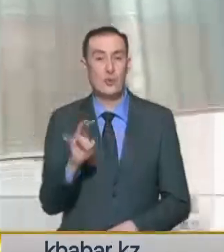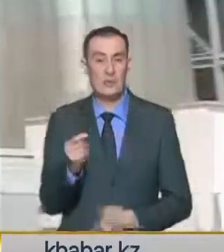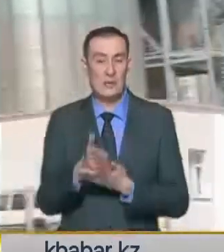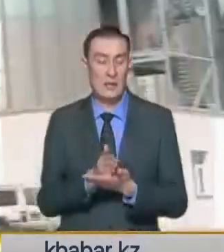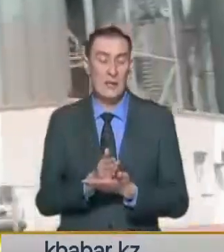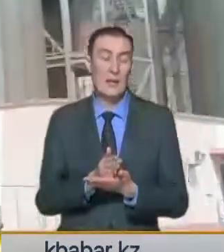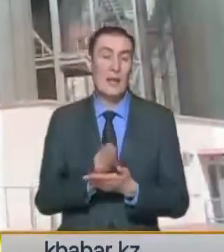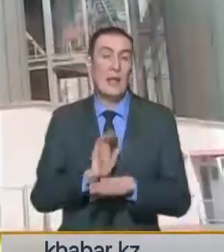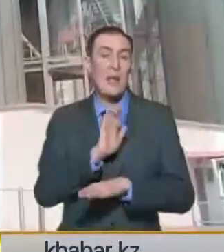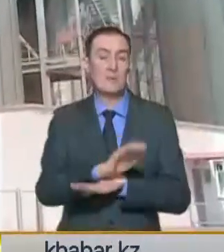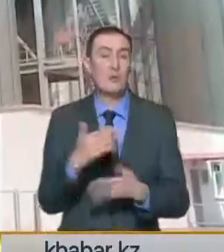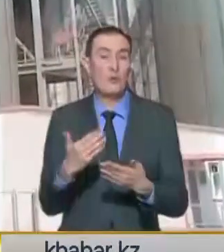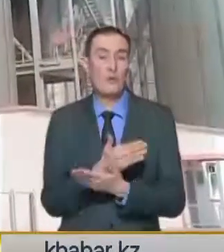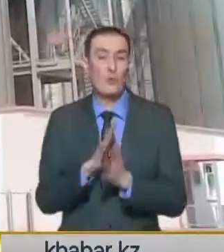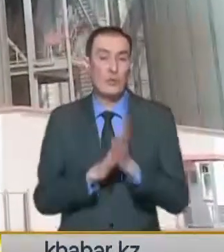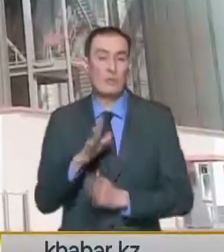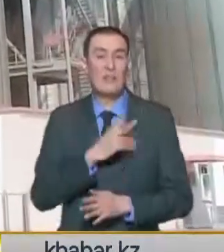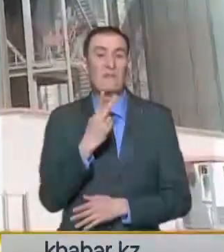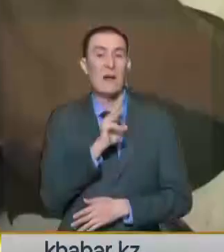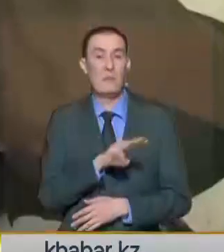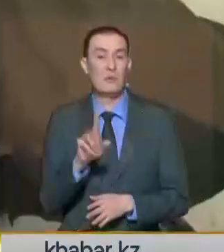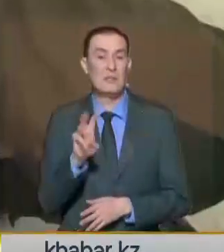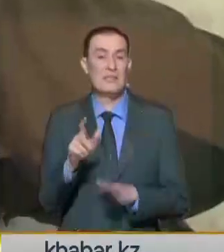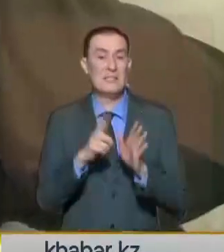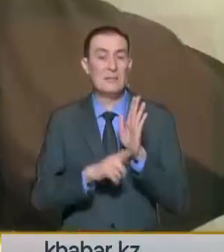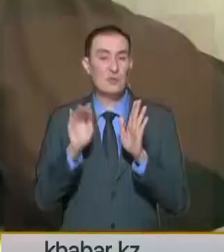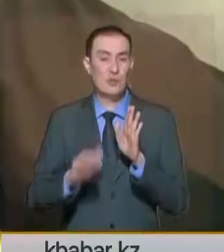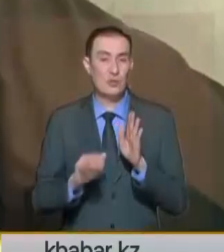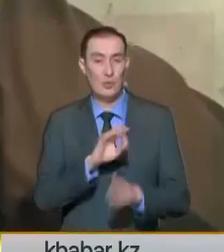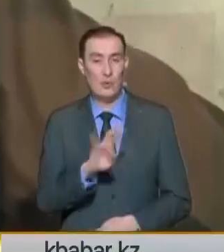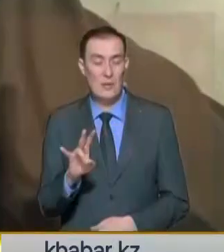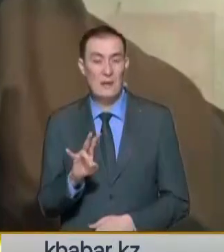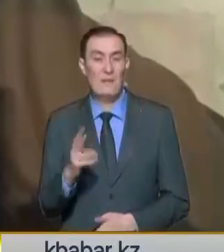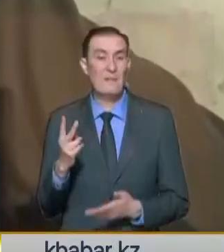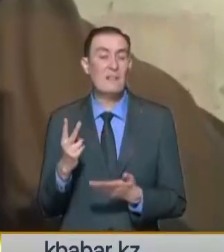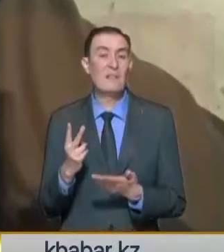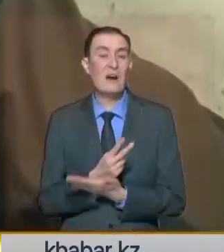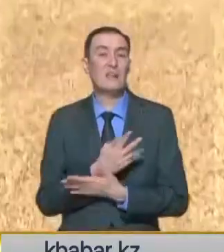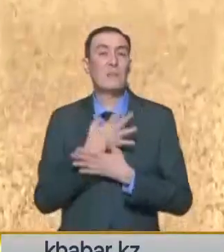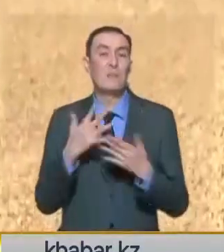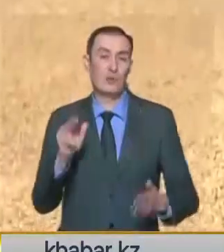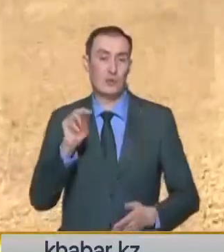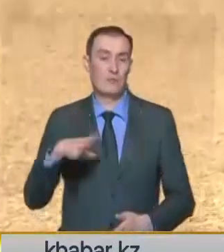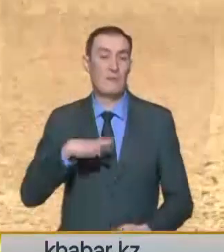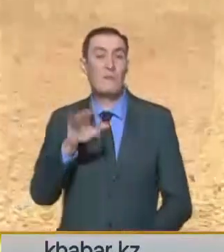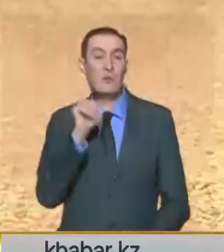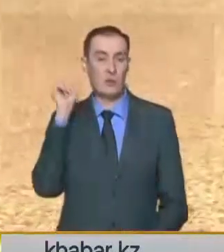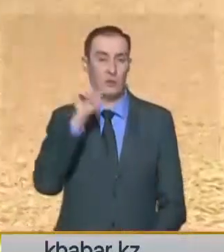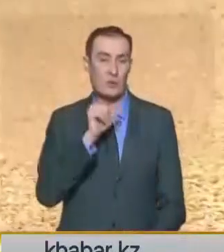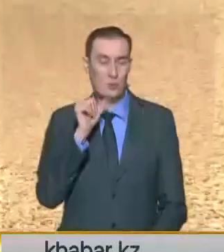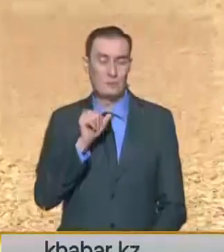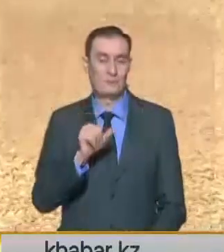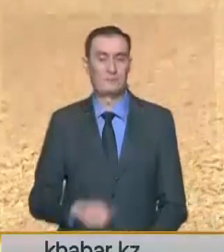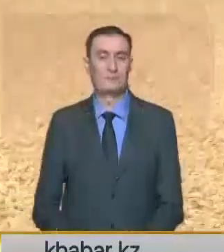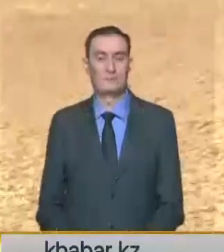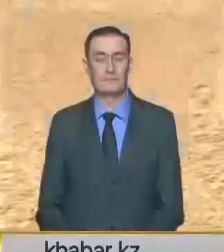зерна экспорт нового урожая составил 2.370 000 тонн и это в два раза больше аналогичного периода прошлого